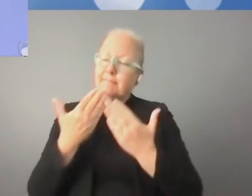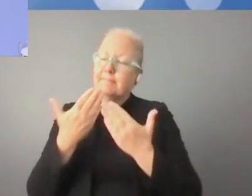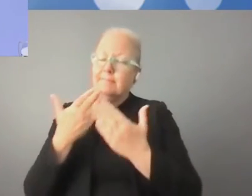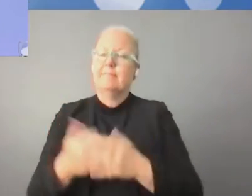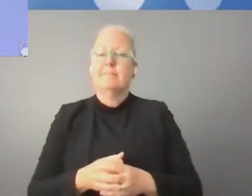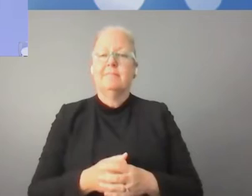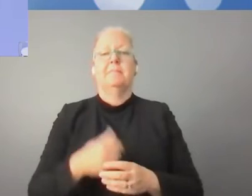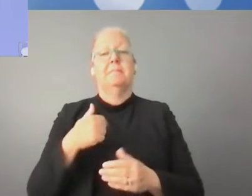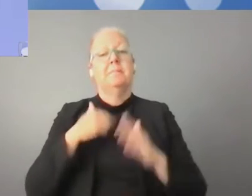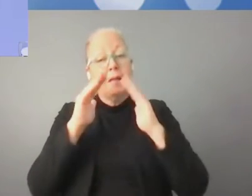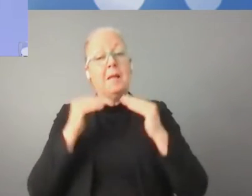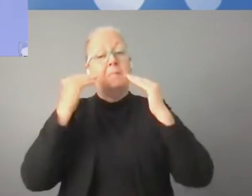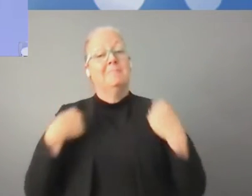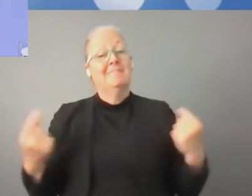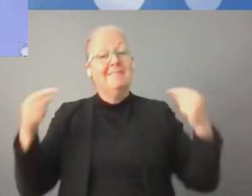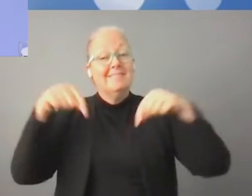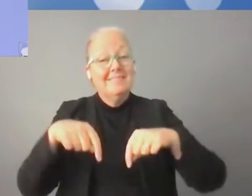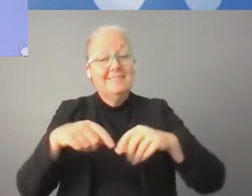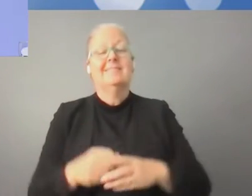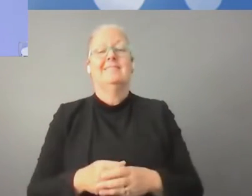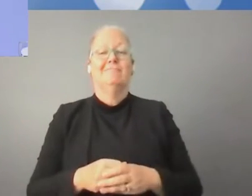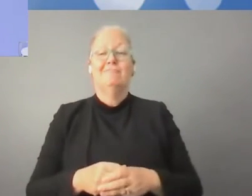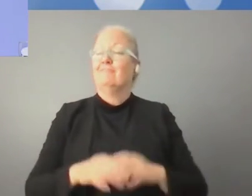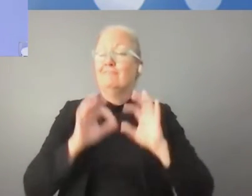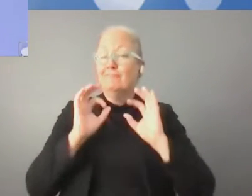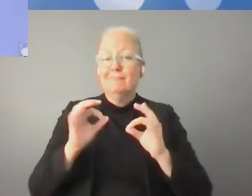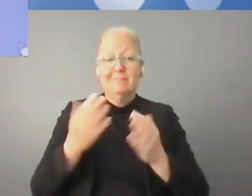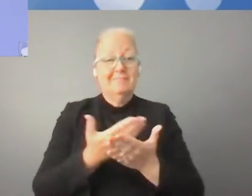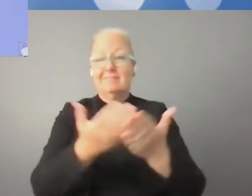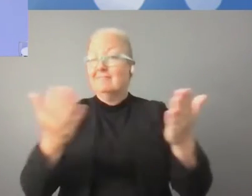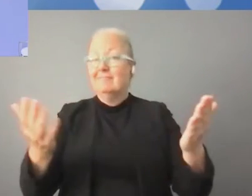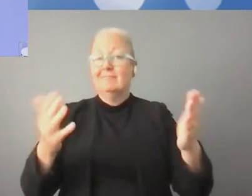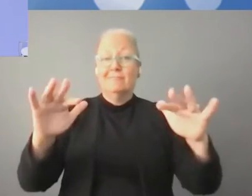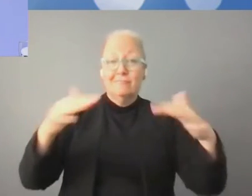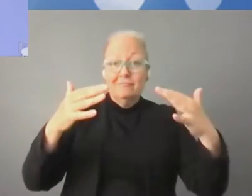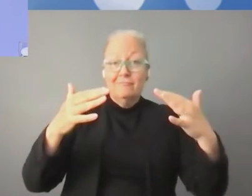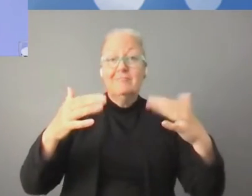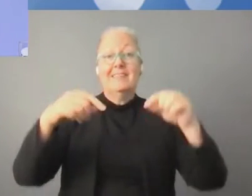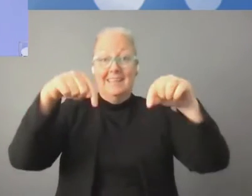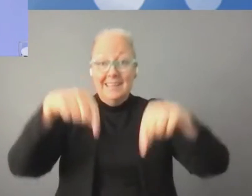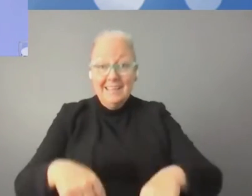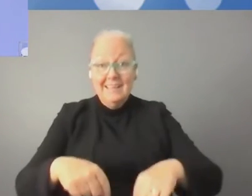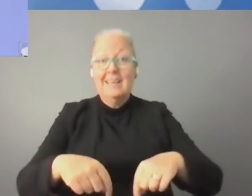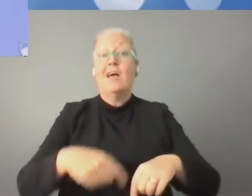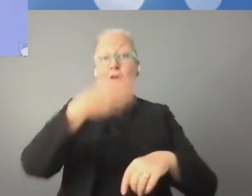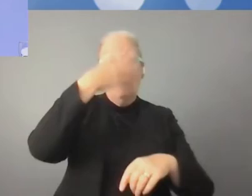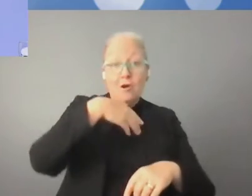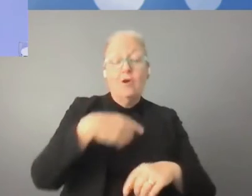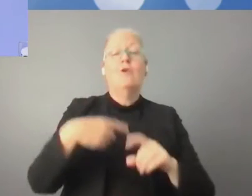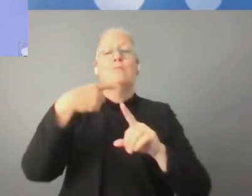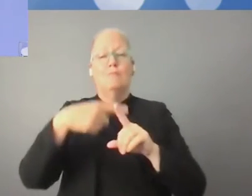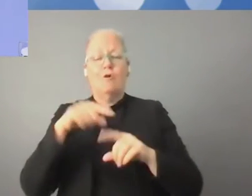Огромное спасибо. Для меня это большое удовольствие, что я могла оказаться среди вас. Я очень рада, что